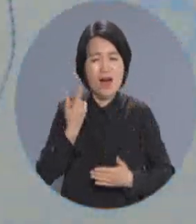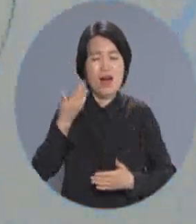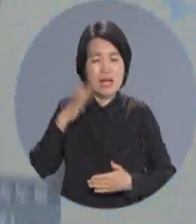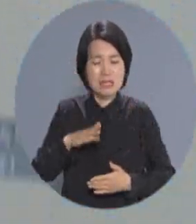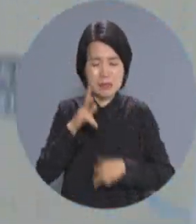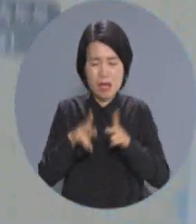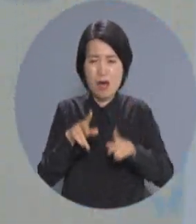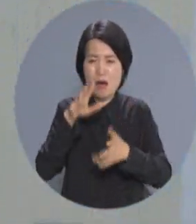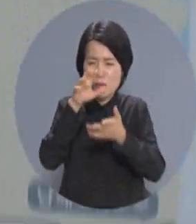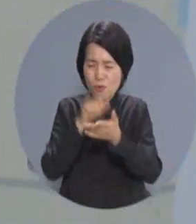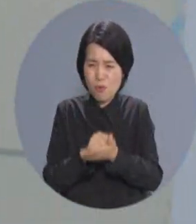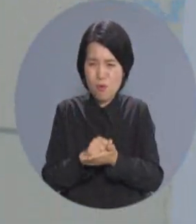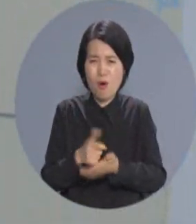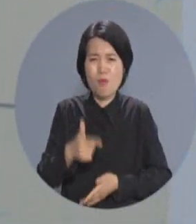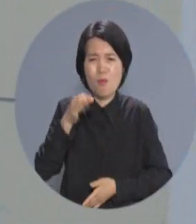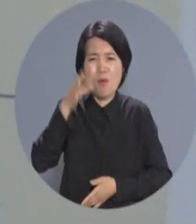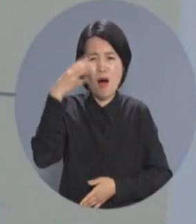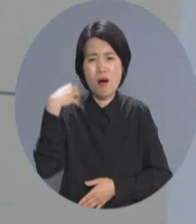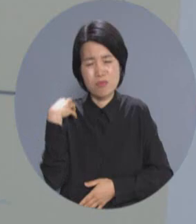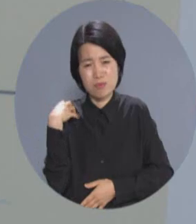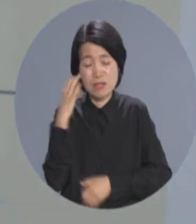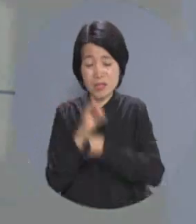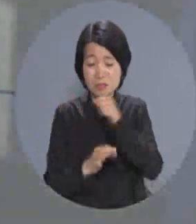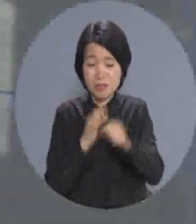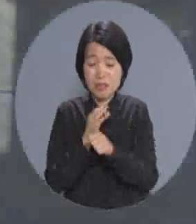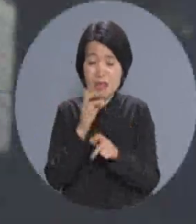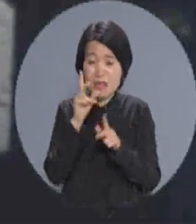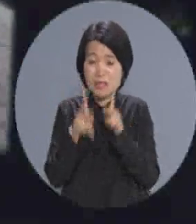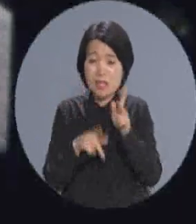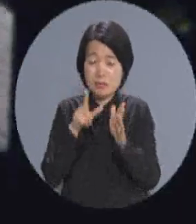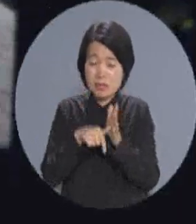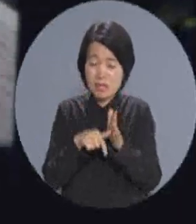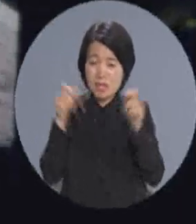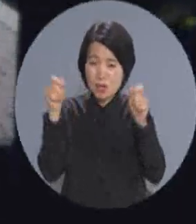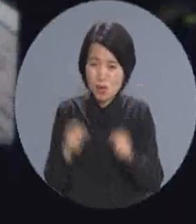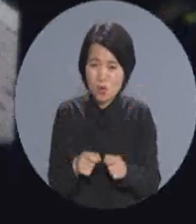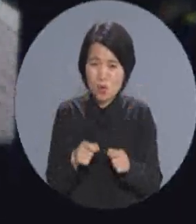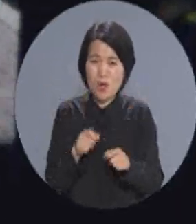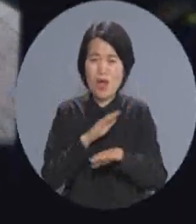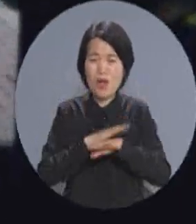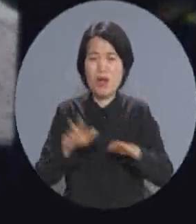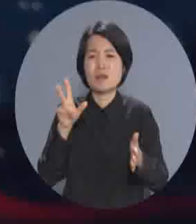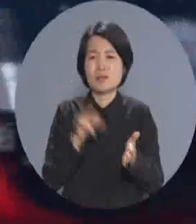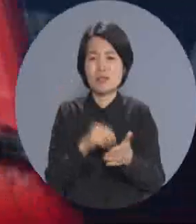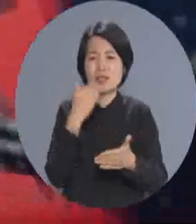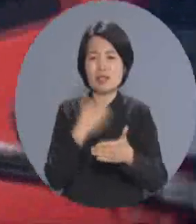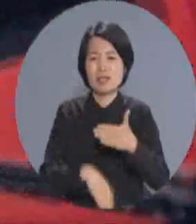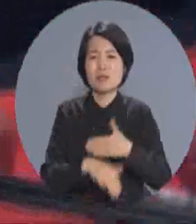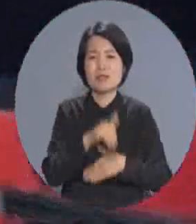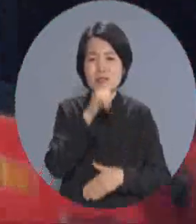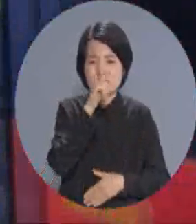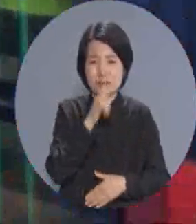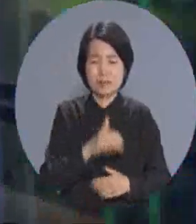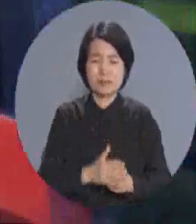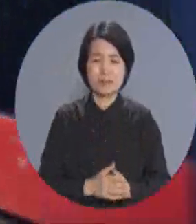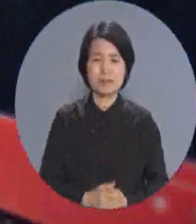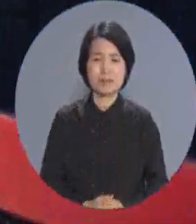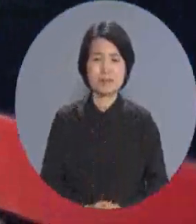사업비 확보 부담과 10년에 가까운 사업기간 단축은 여전히 풀어야 할 과제입니다 MBC 뉴스